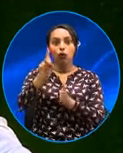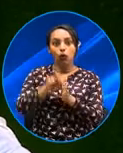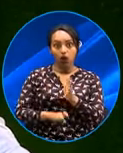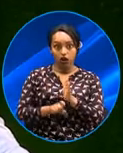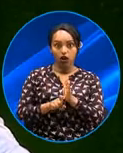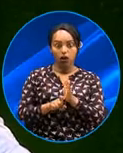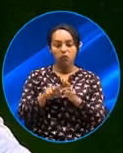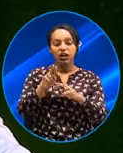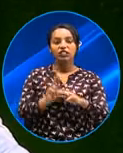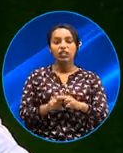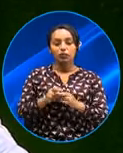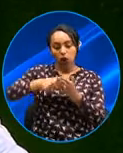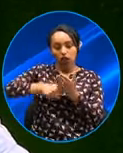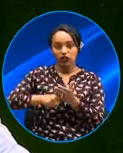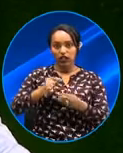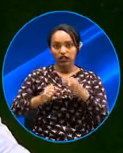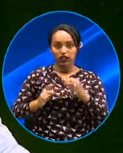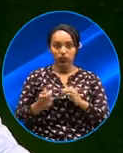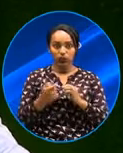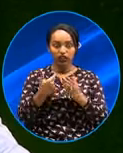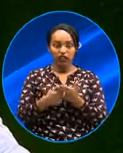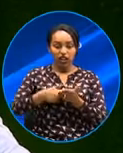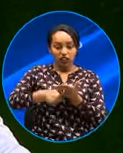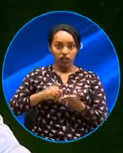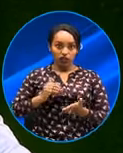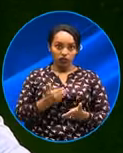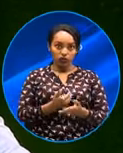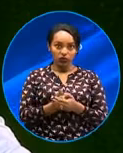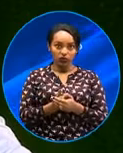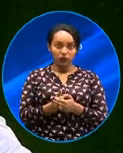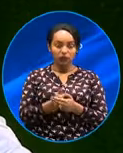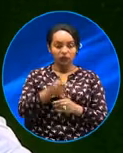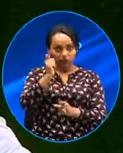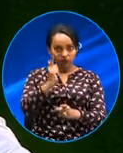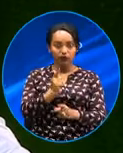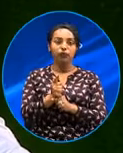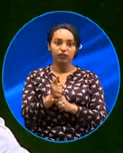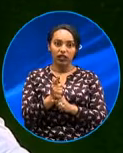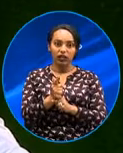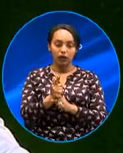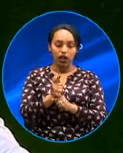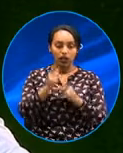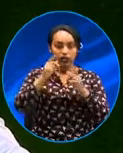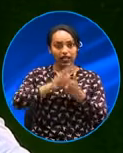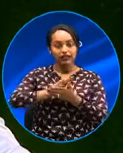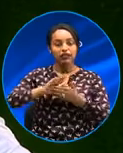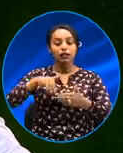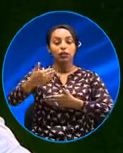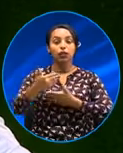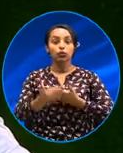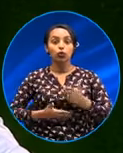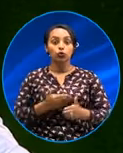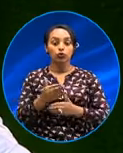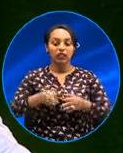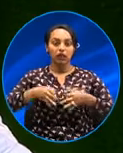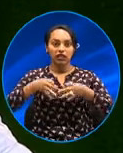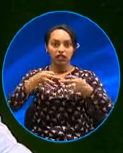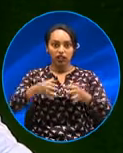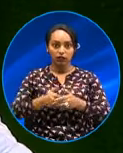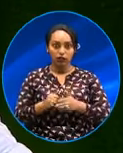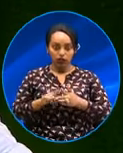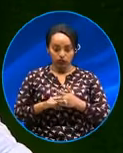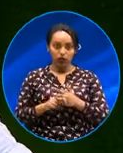ዋጋ የሚያስቀምጠው አሻራ ስለሆነ ይሄ አሻራችን በሚገባ አጽንተነው ለሚቀጥለው ትውልድ